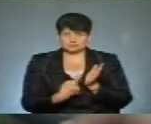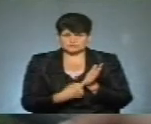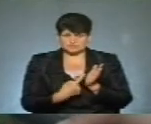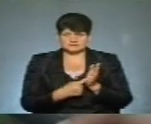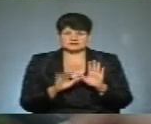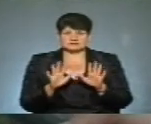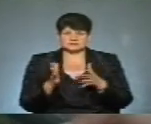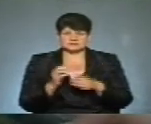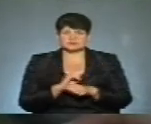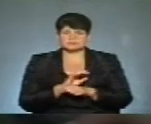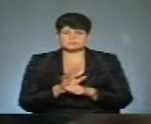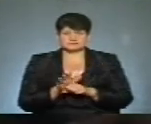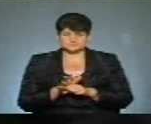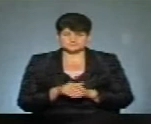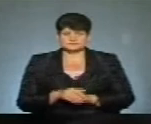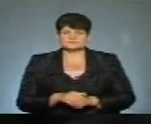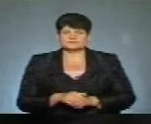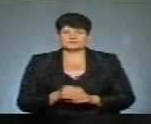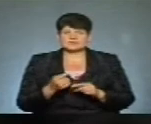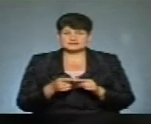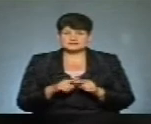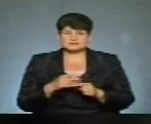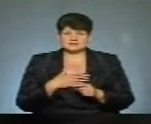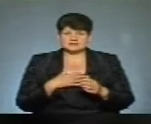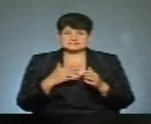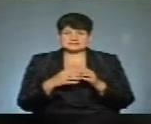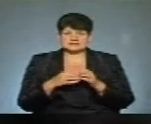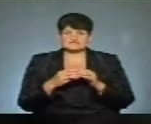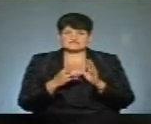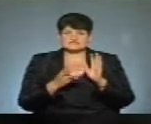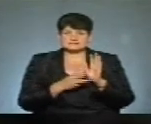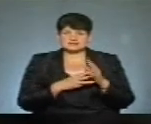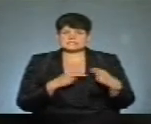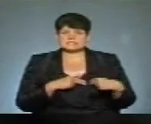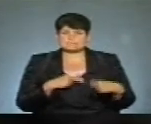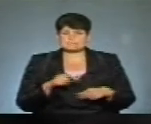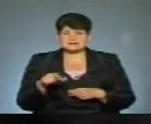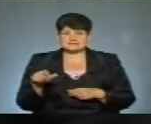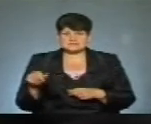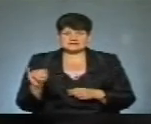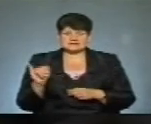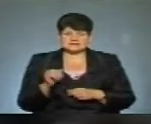випадків COVID-19. Це у нас серед 18 працівників